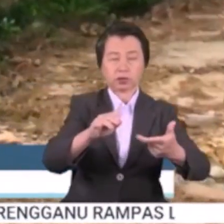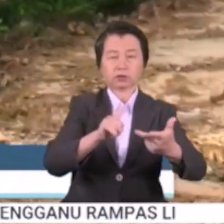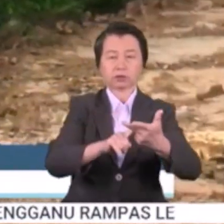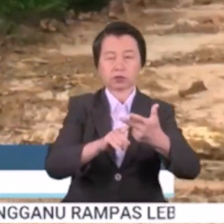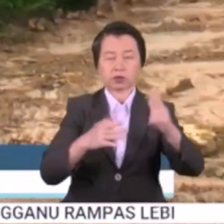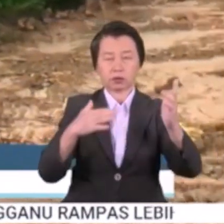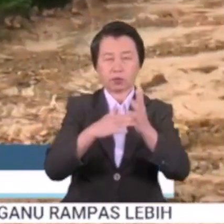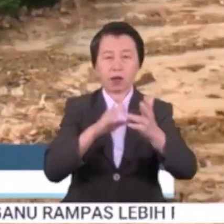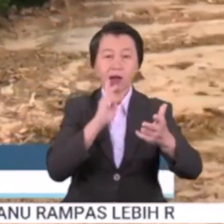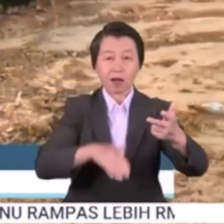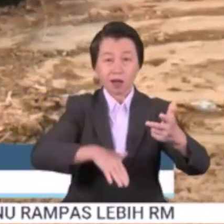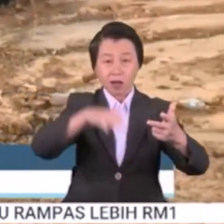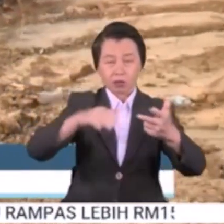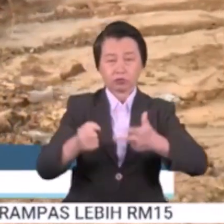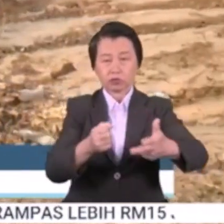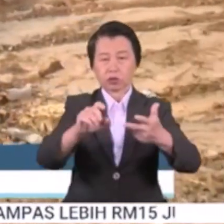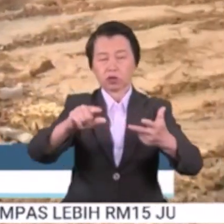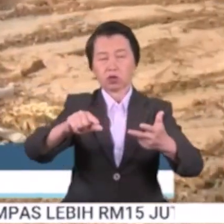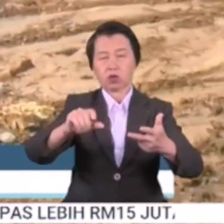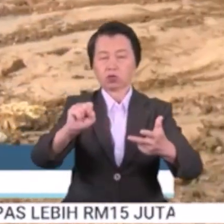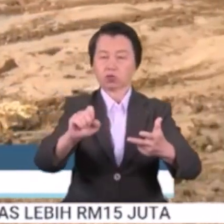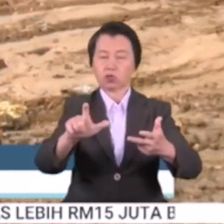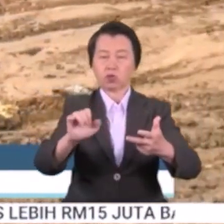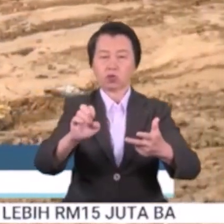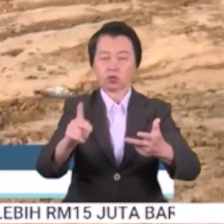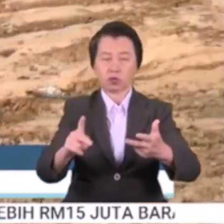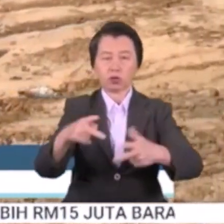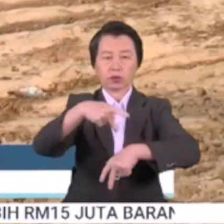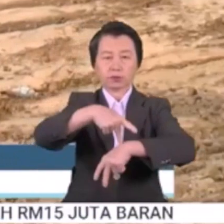tempbatan banjir Sungai Solok port